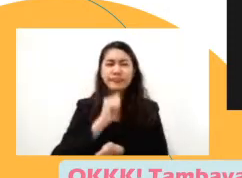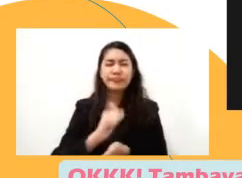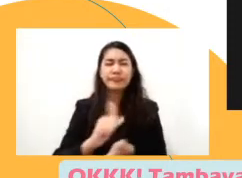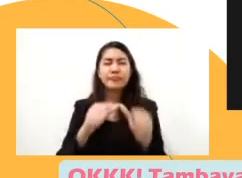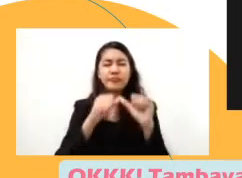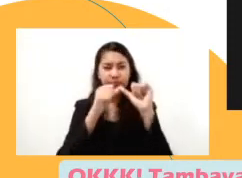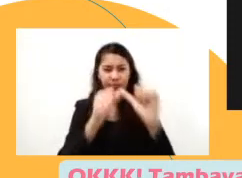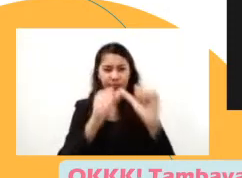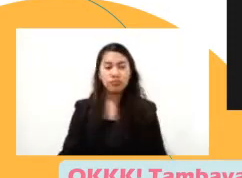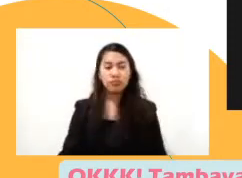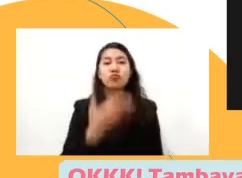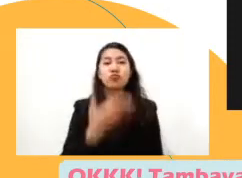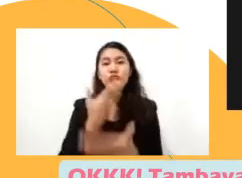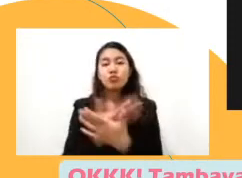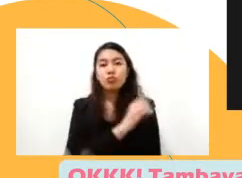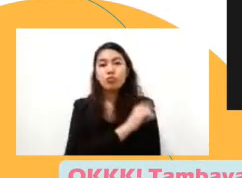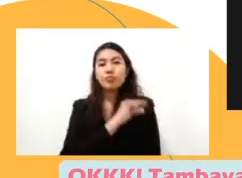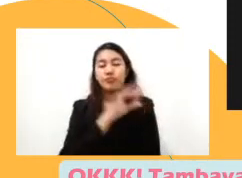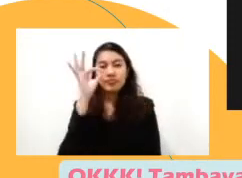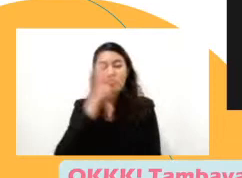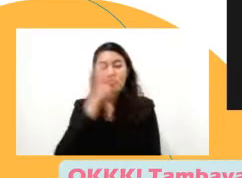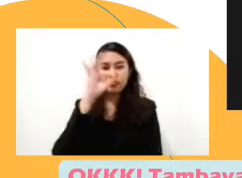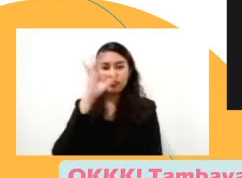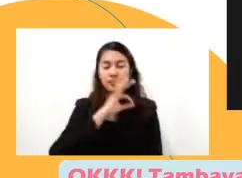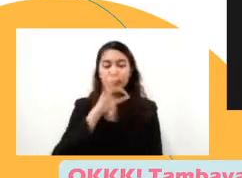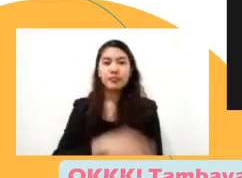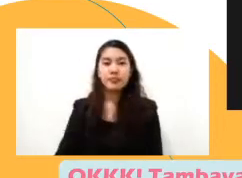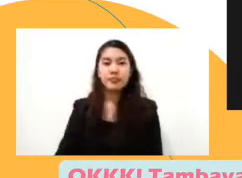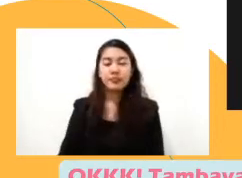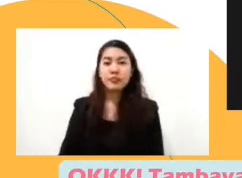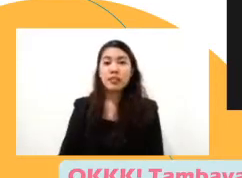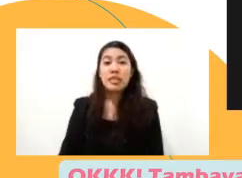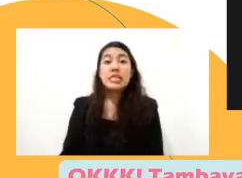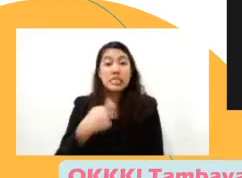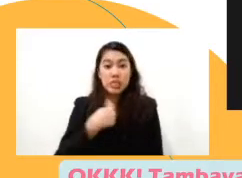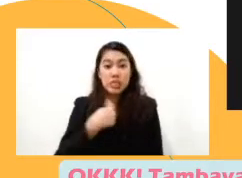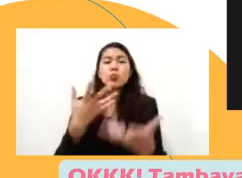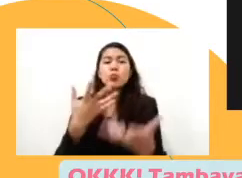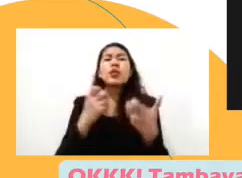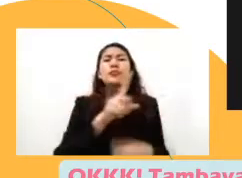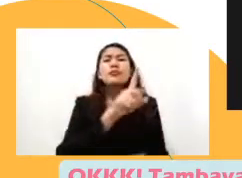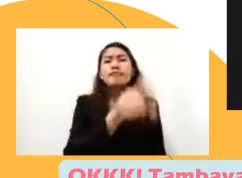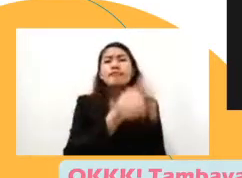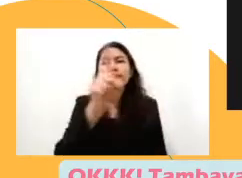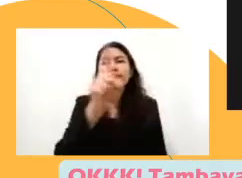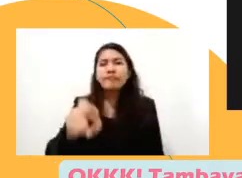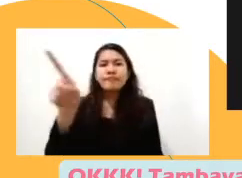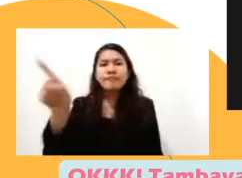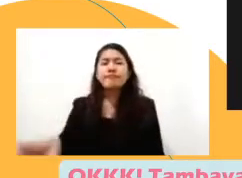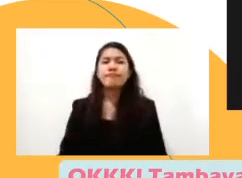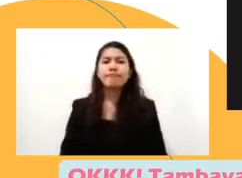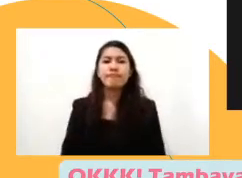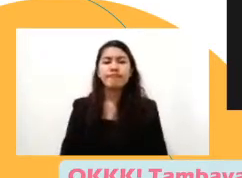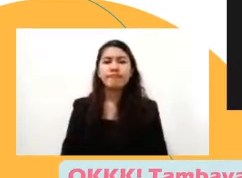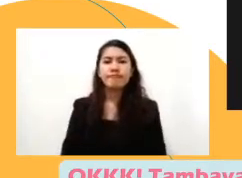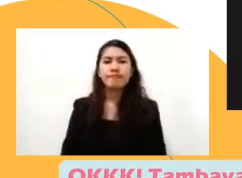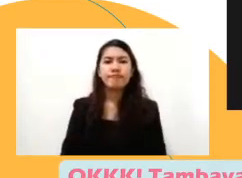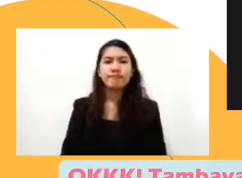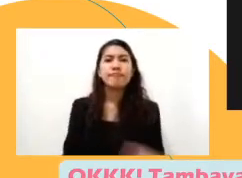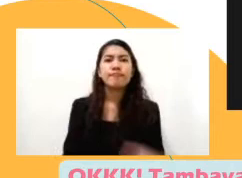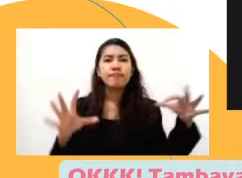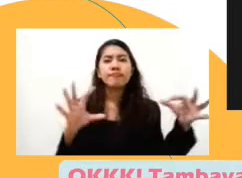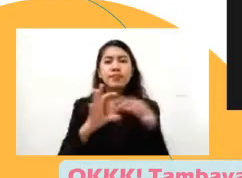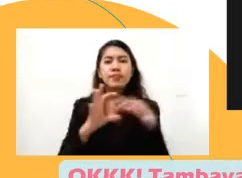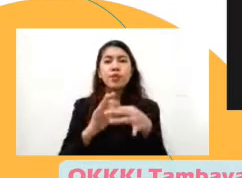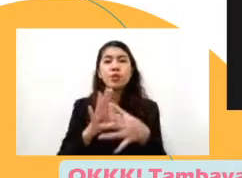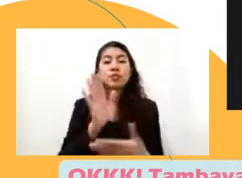mga Pilipino. Kaya naman mga katambayers, gusto ko nga itanong sa inyo, sige nga, in relation dun sa shinare ni Ate